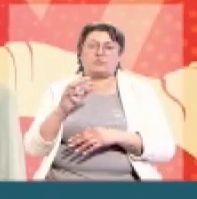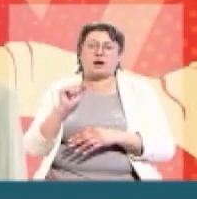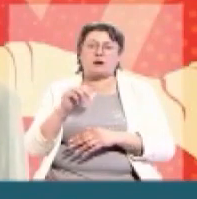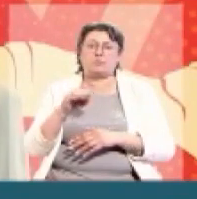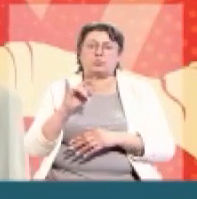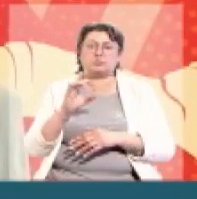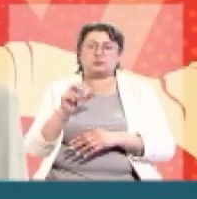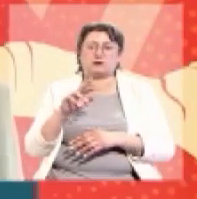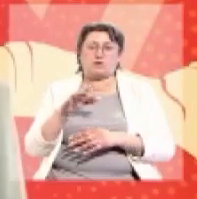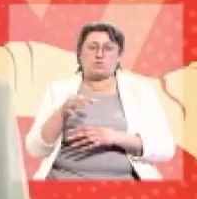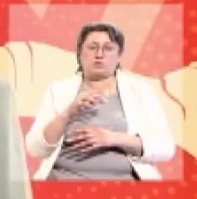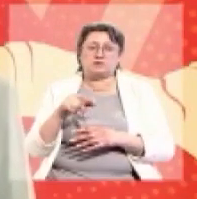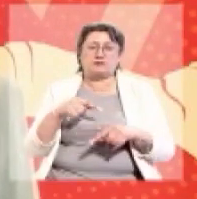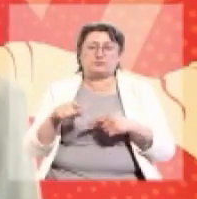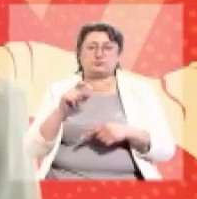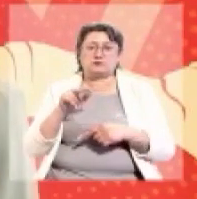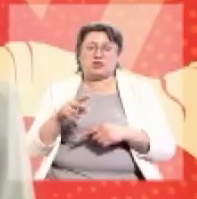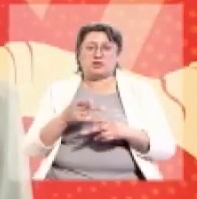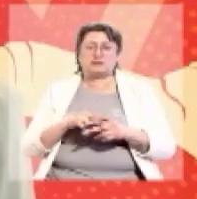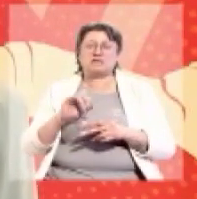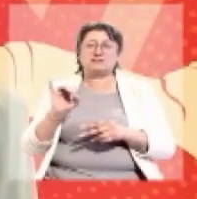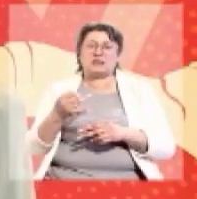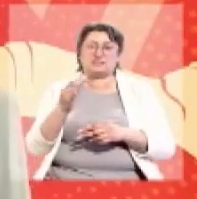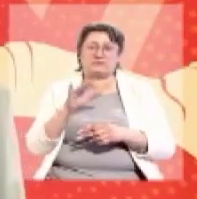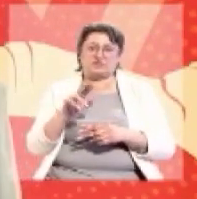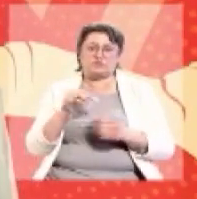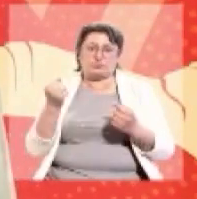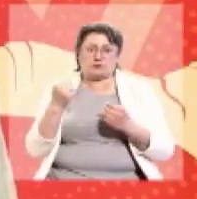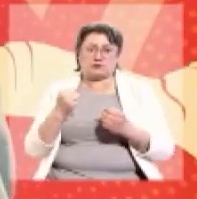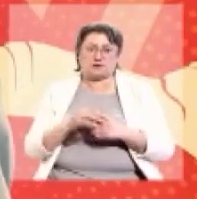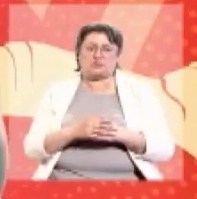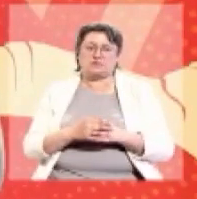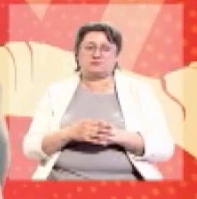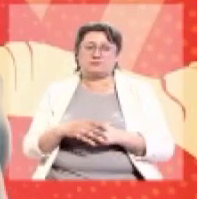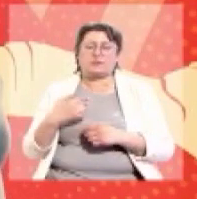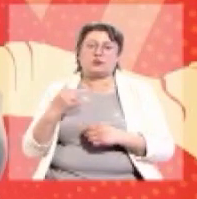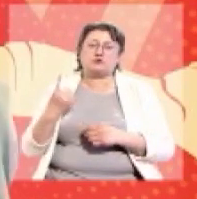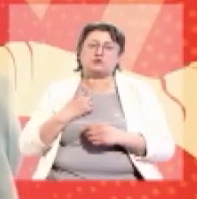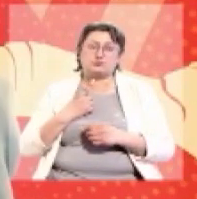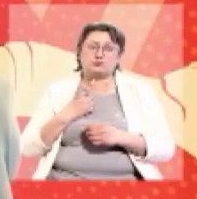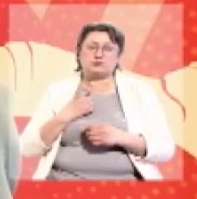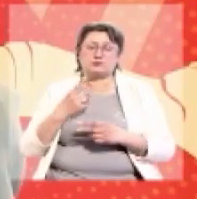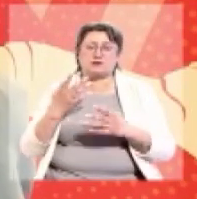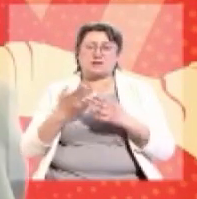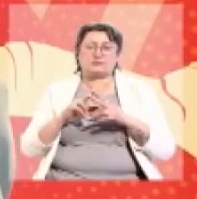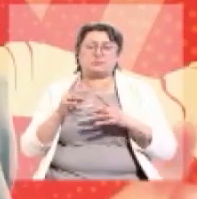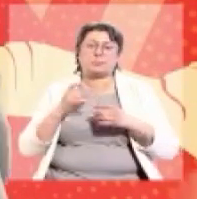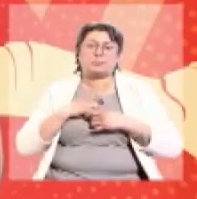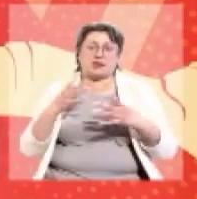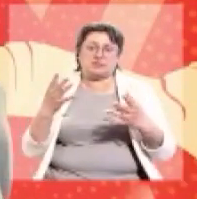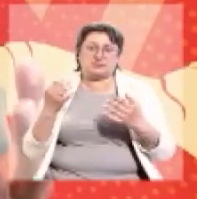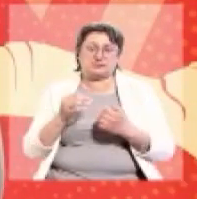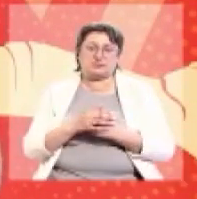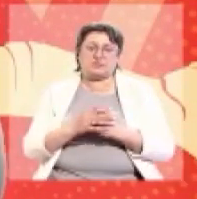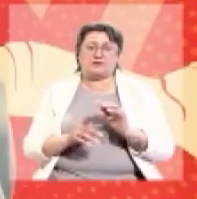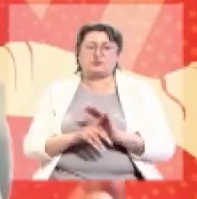одним из наших видов спорта. Все ждут. Это спортивный праздник. Футзал өте қызықты спорт түрлерінің бірі. Барлығы осы спорт мерекесін